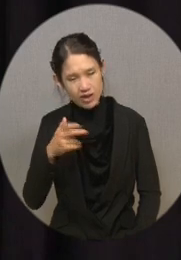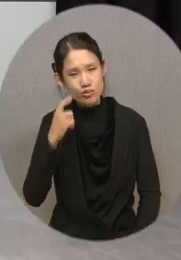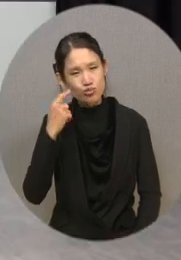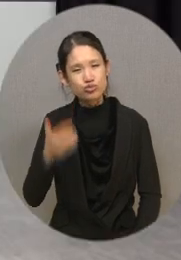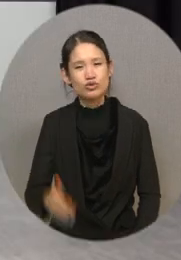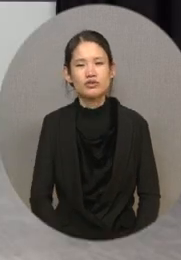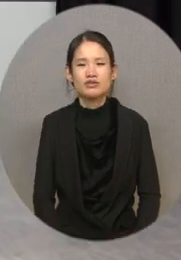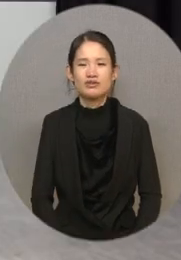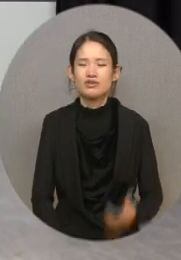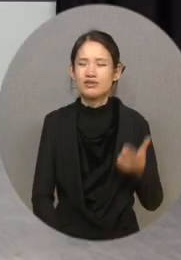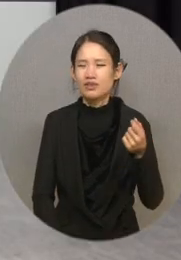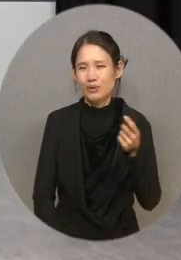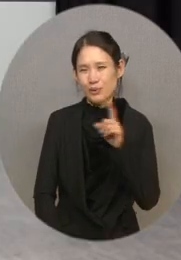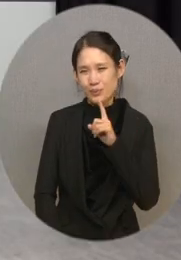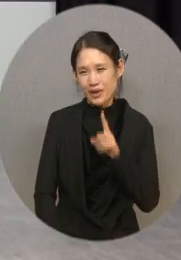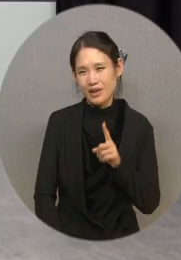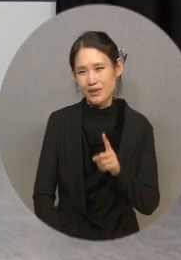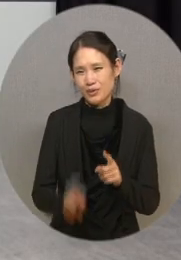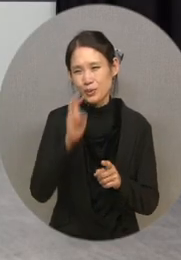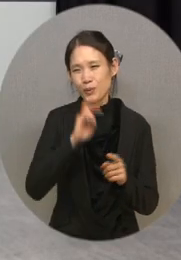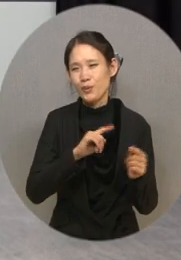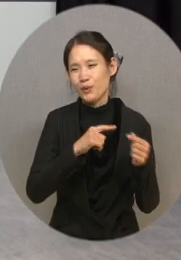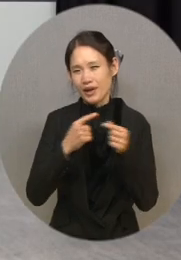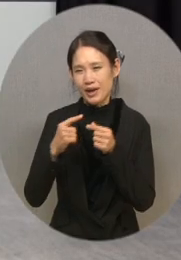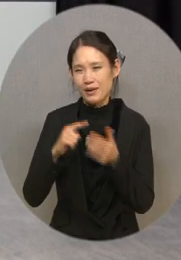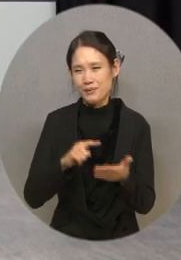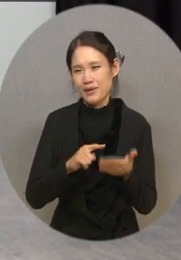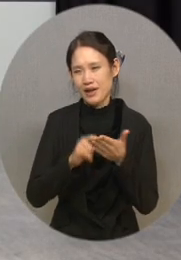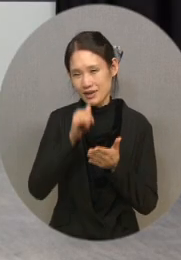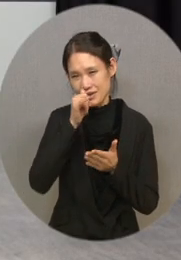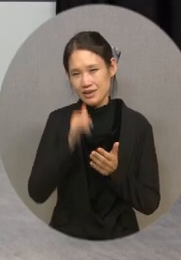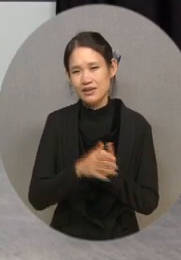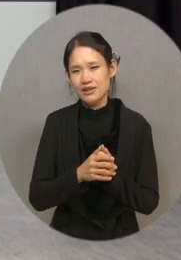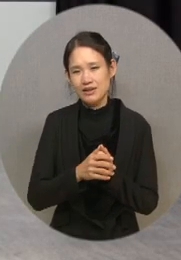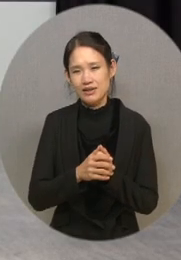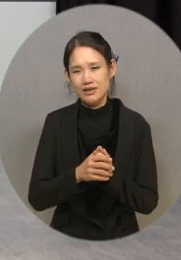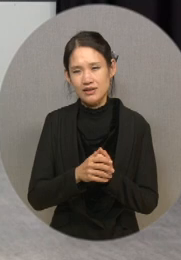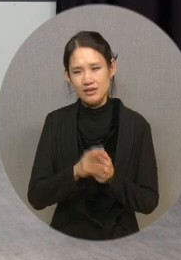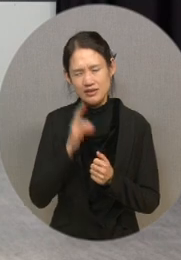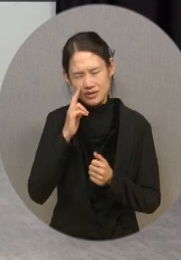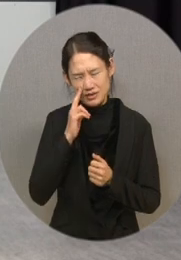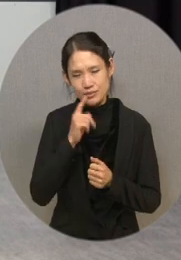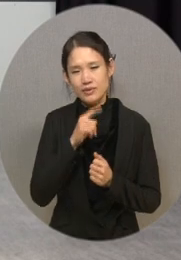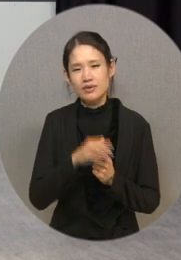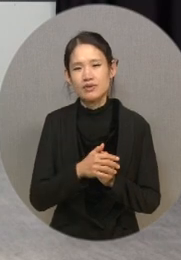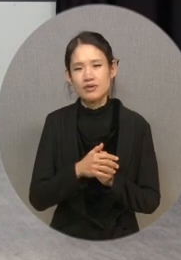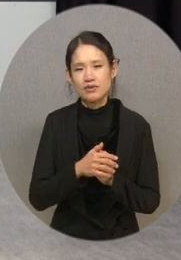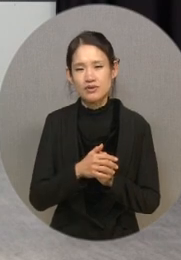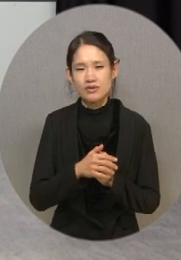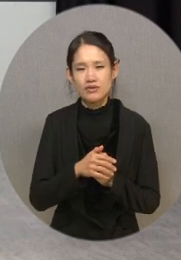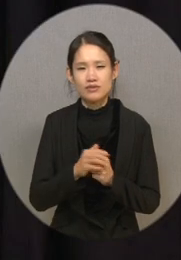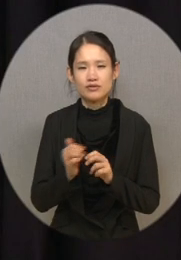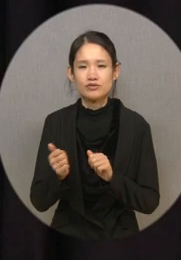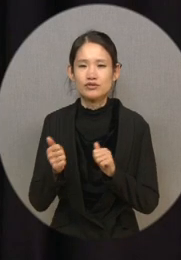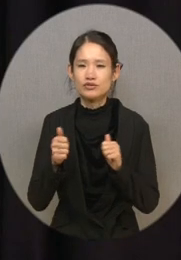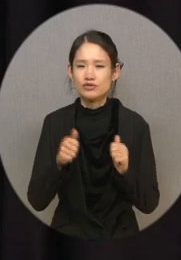물어봐야겠다 이런 얘기도 하잖아요. 근데 그 가사에 아주 심오한 말이 있어요. 뭐냐면은